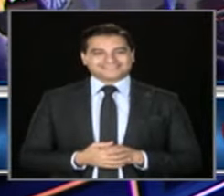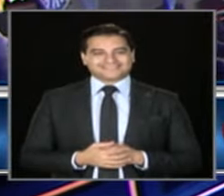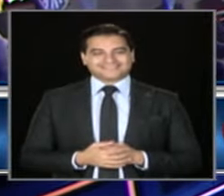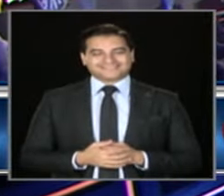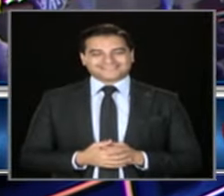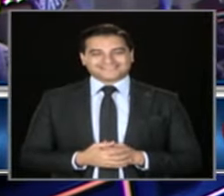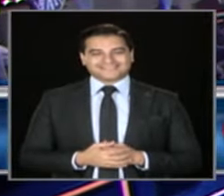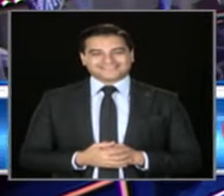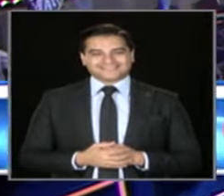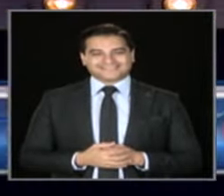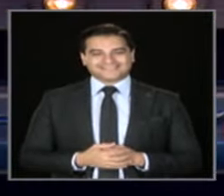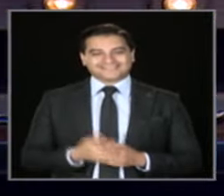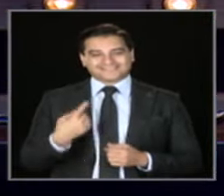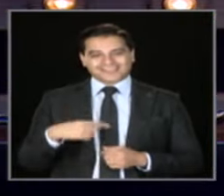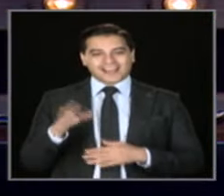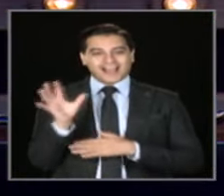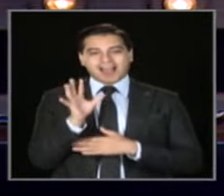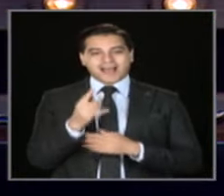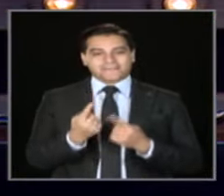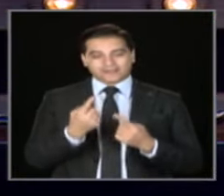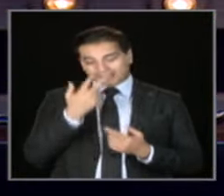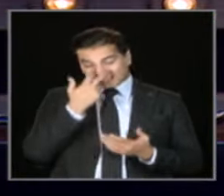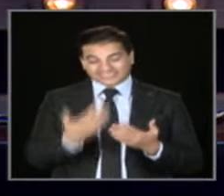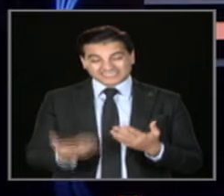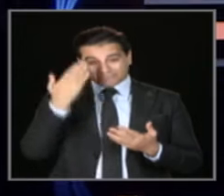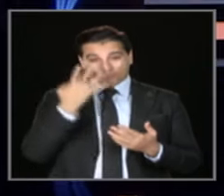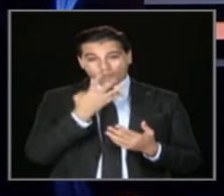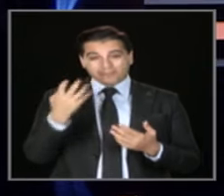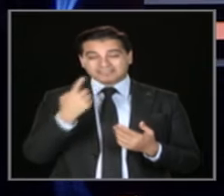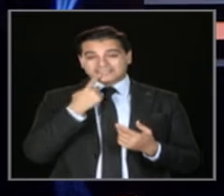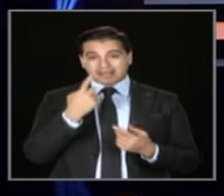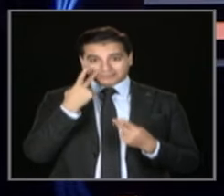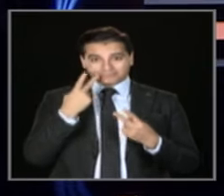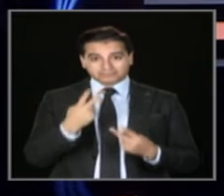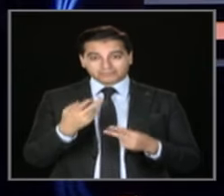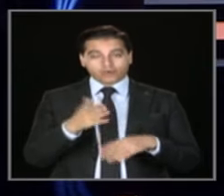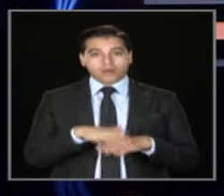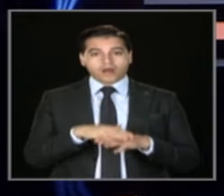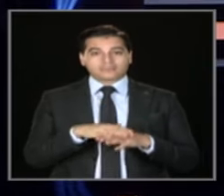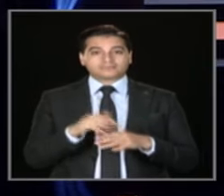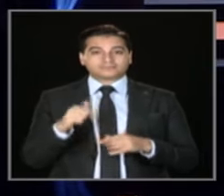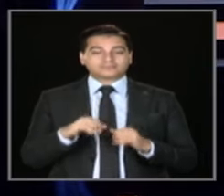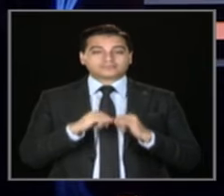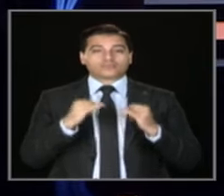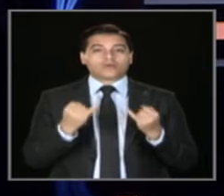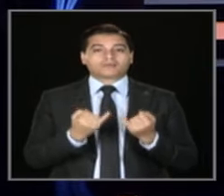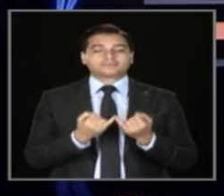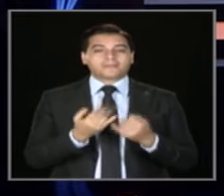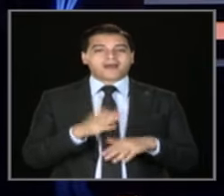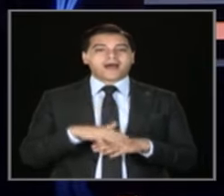صحيحه الغابه دي اتوجدت من 400 سنه ودخلت منظمه التراث العالمي لليونسكو